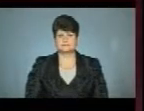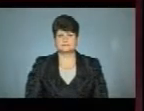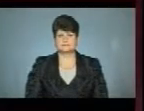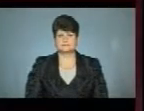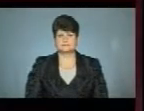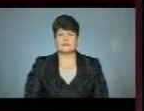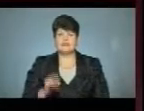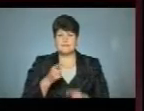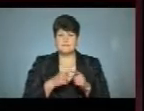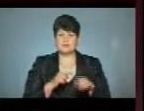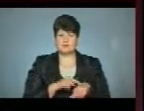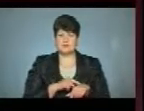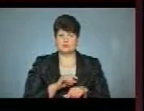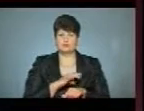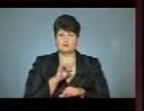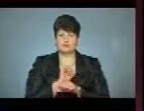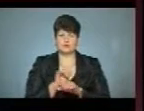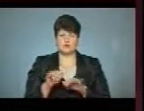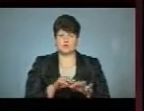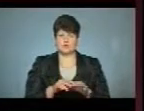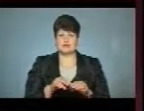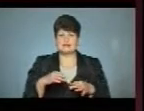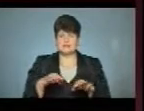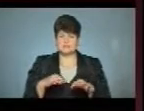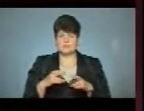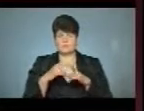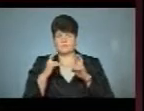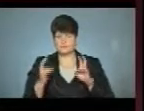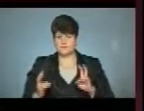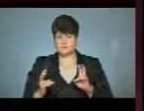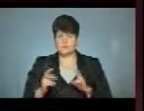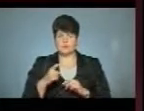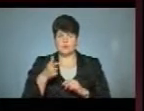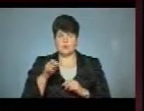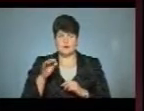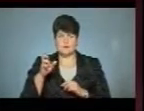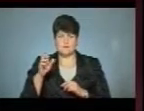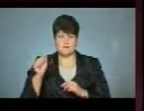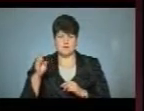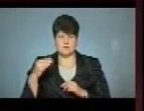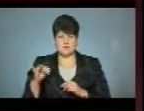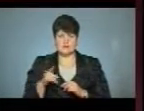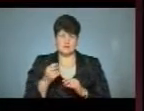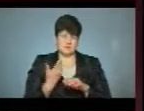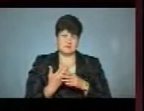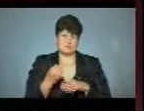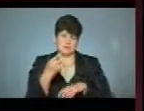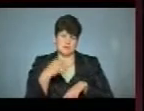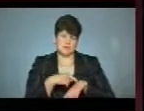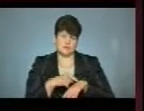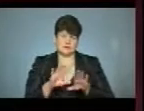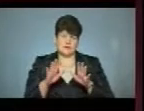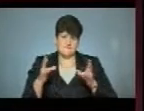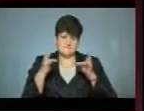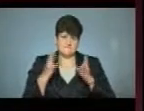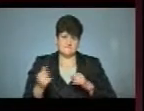На півгодини був перекритий рух транспорту через горбатий міст у Тернополі. Там близько 15-ї години трапилася аварія. Вантажівка